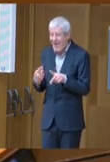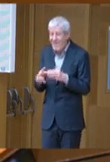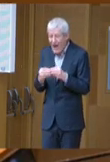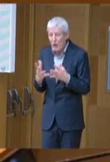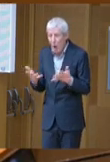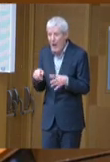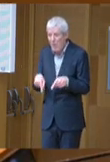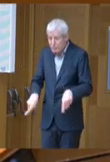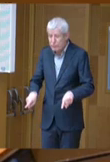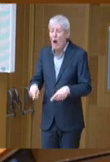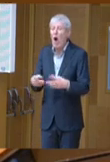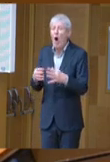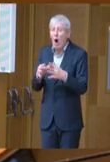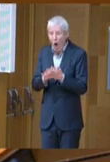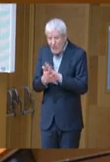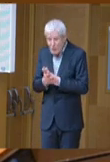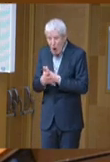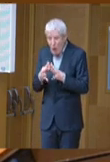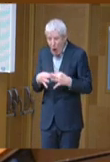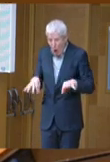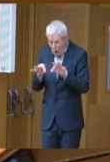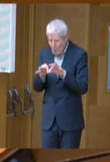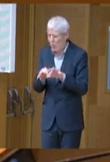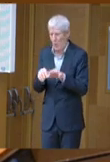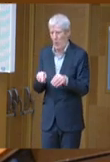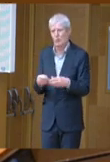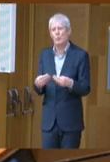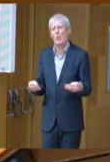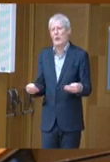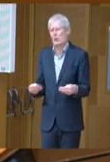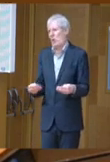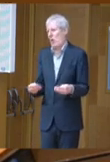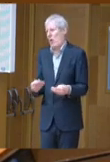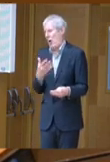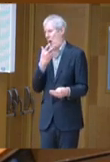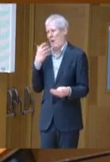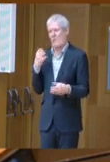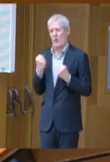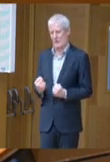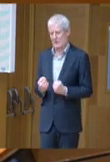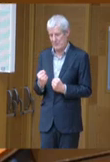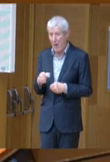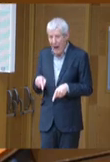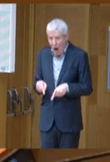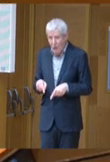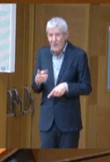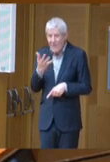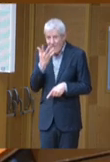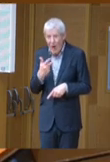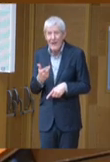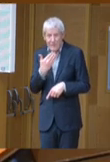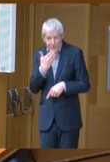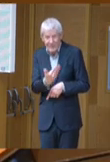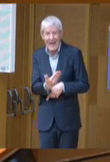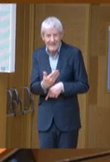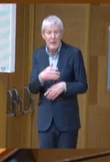uno strumento così importante. Ma oggi però voglio anche ringraziare il Ministro per le Disabilità